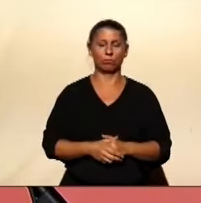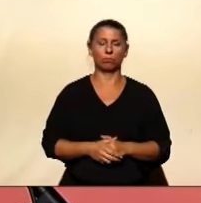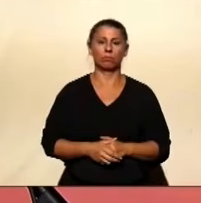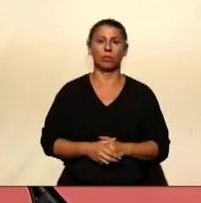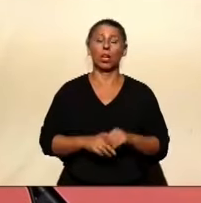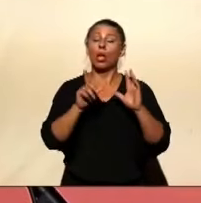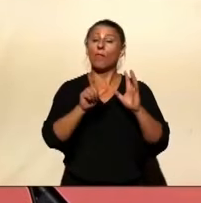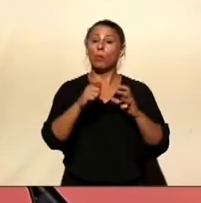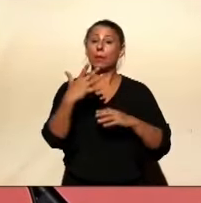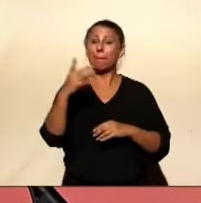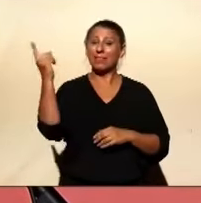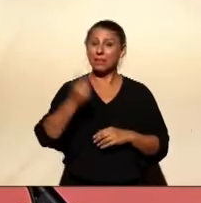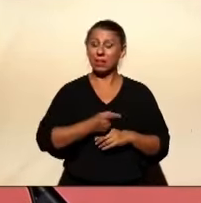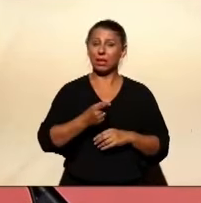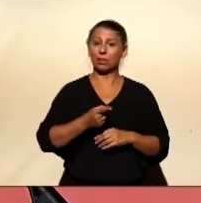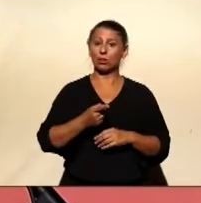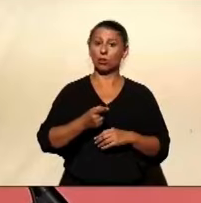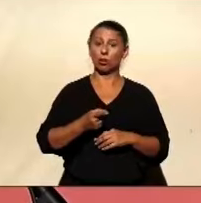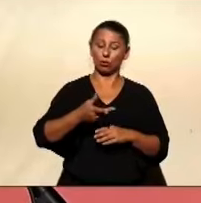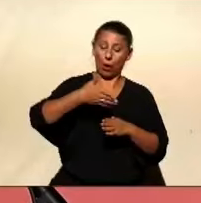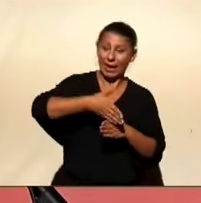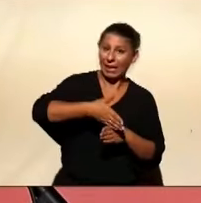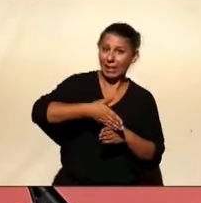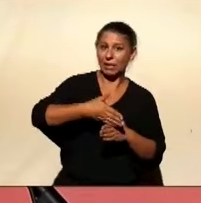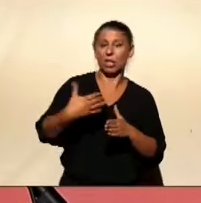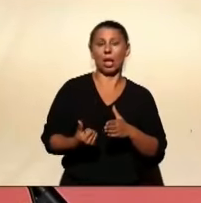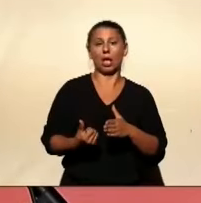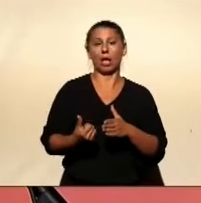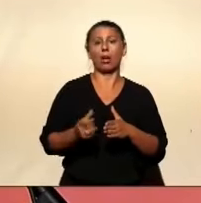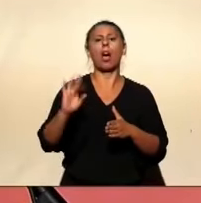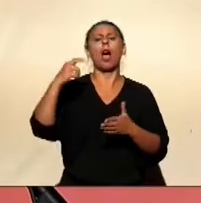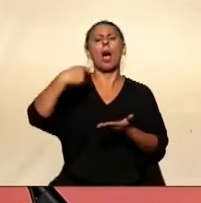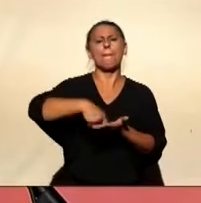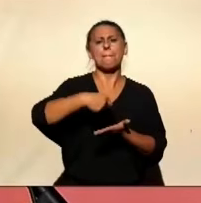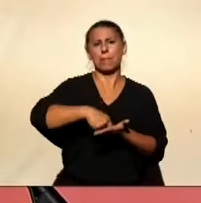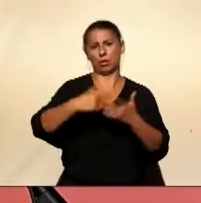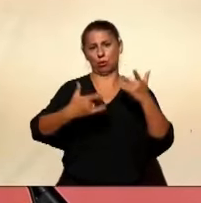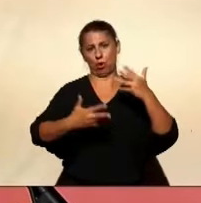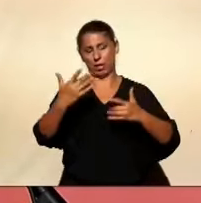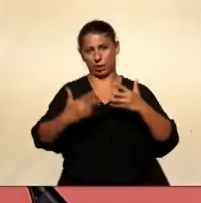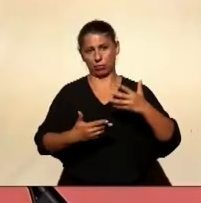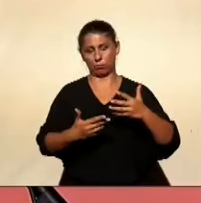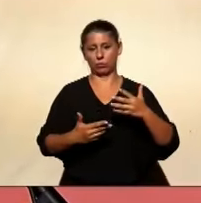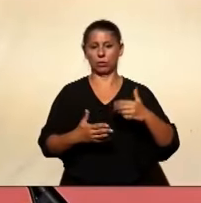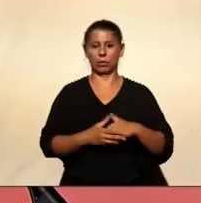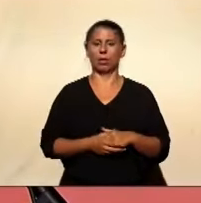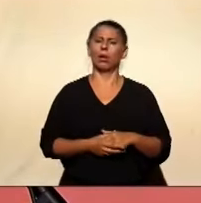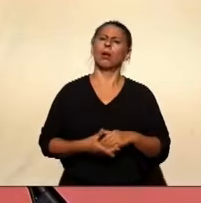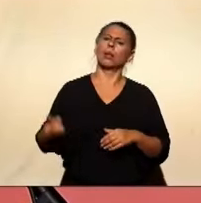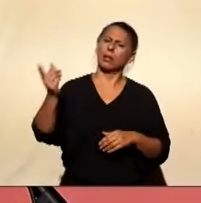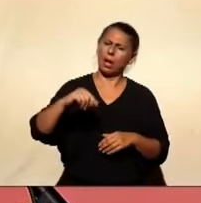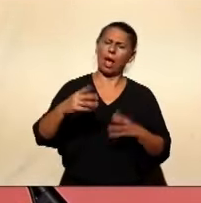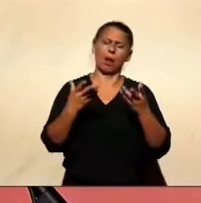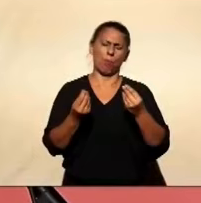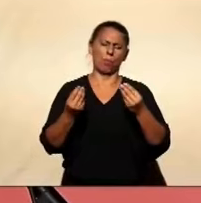το 75% των ενοικιαστών έχουν απλήρωτους λογαριασμούς και άλλα τέτοια